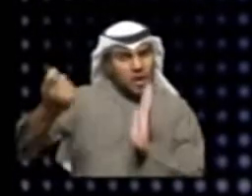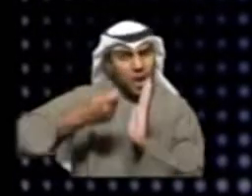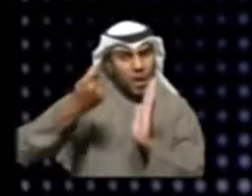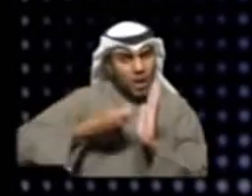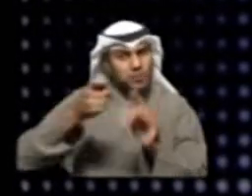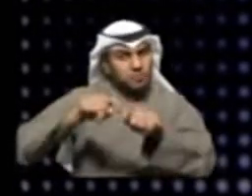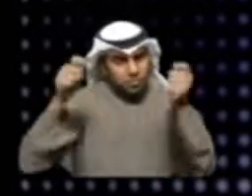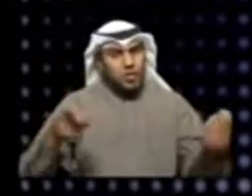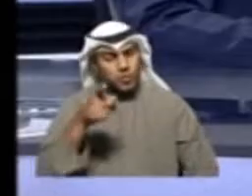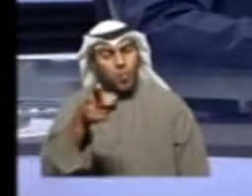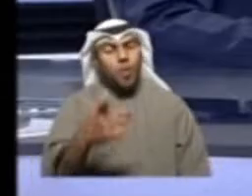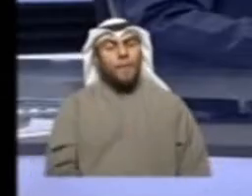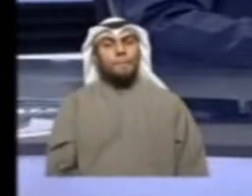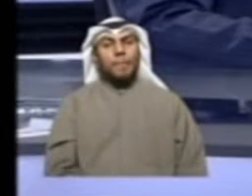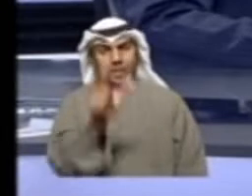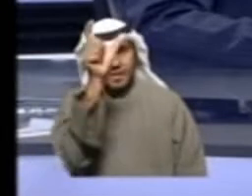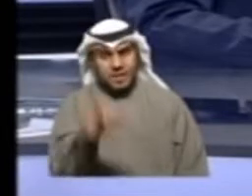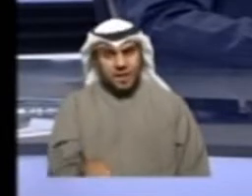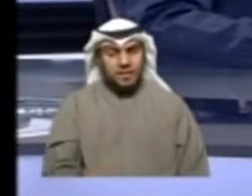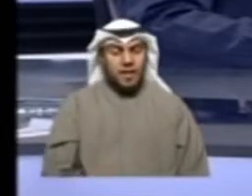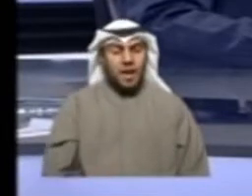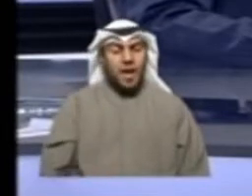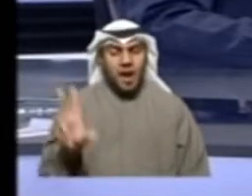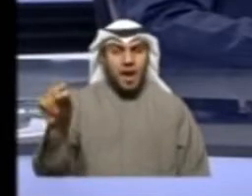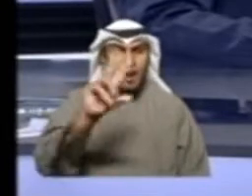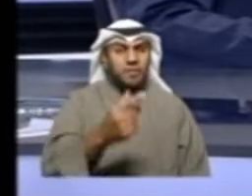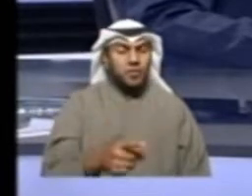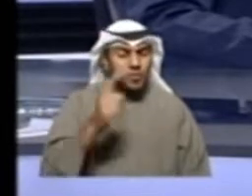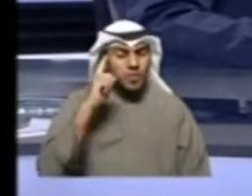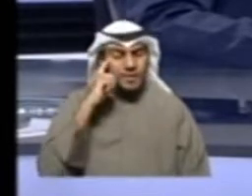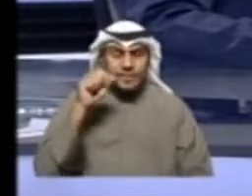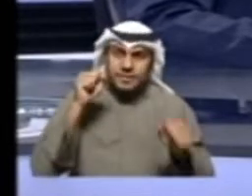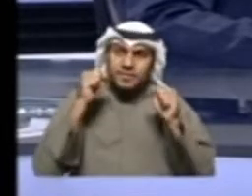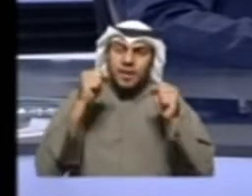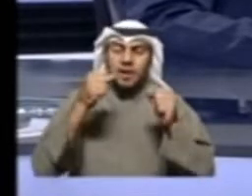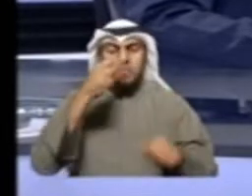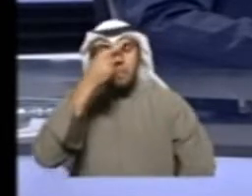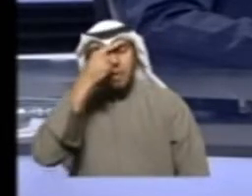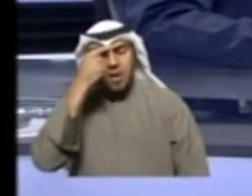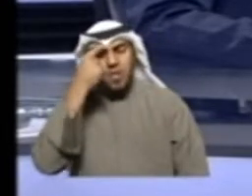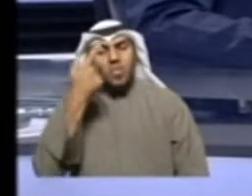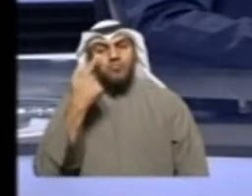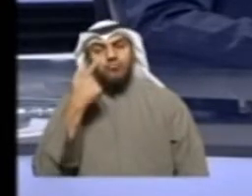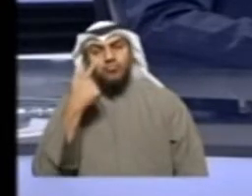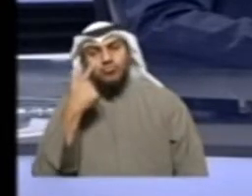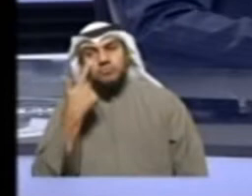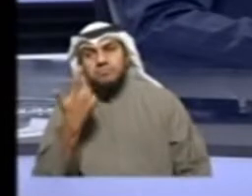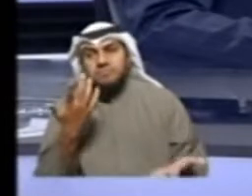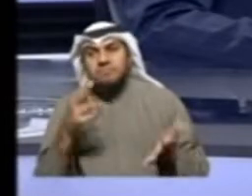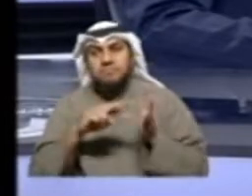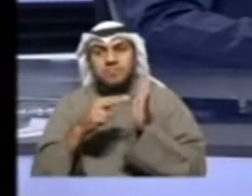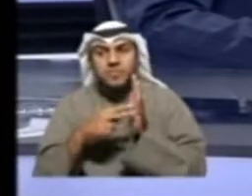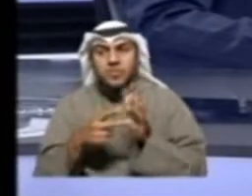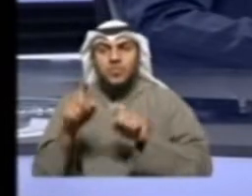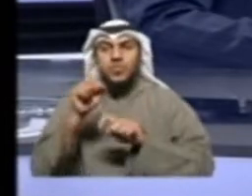هذه المؤتمرات دائما ما تواكبها يعني تحديات ورهانات كذلك. طيب،